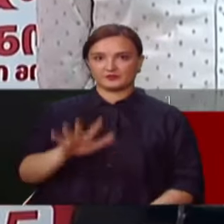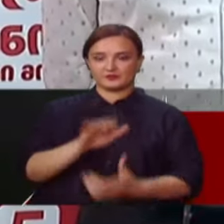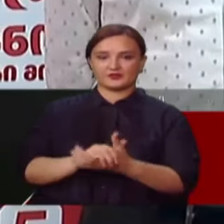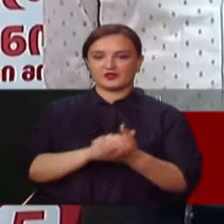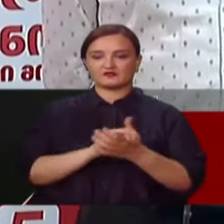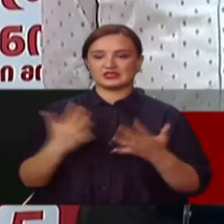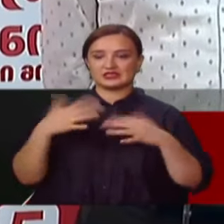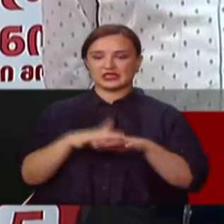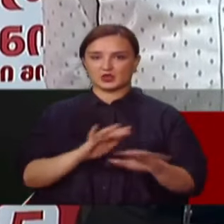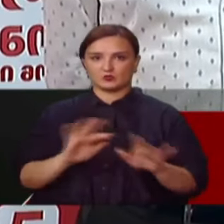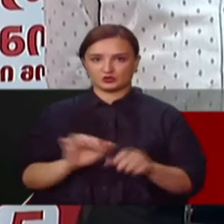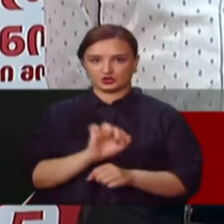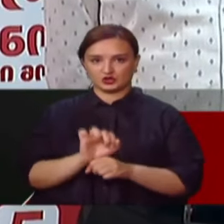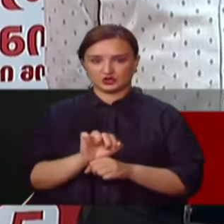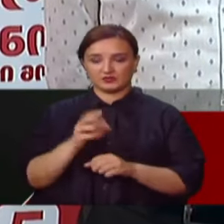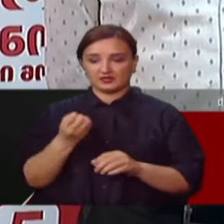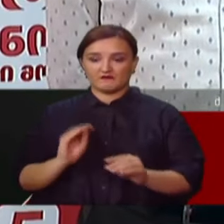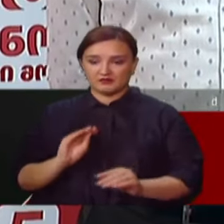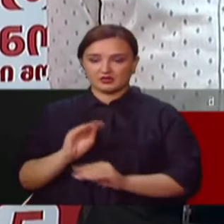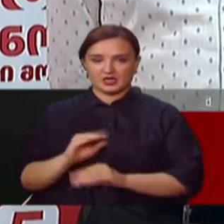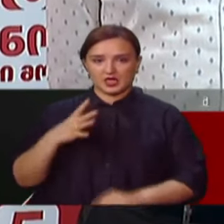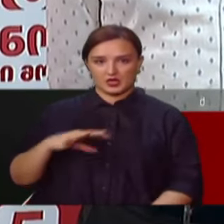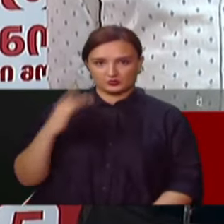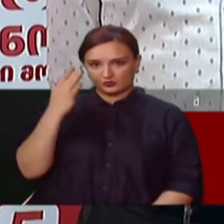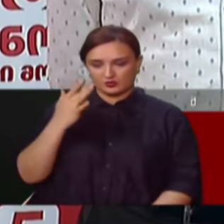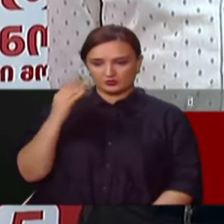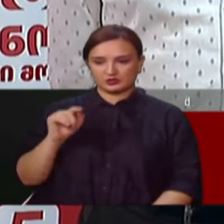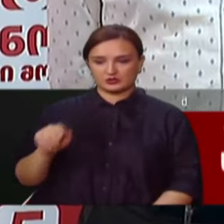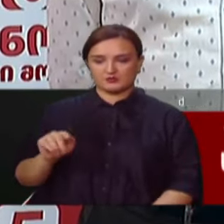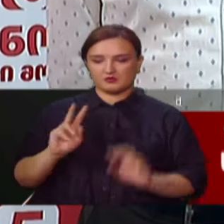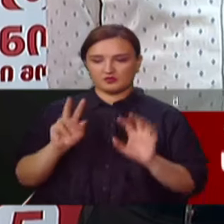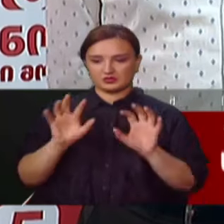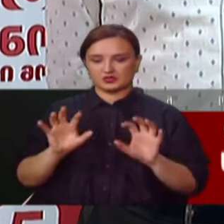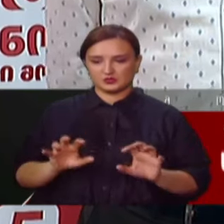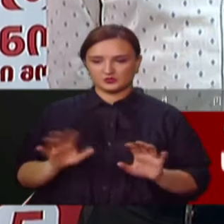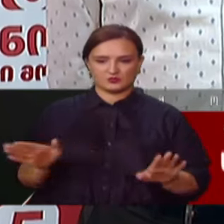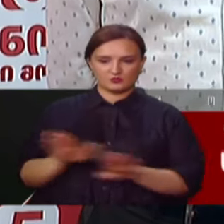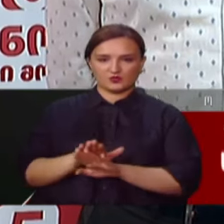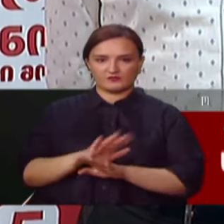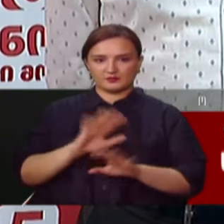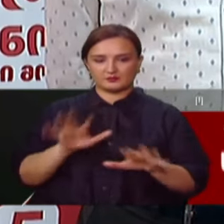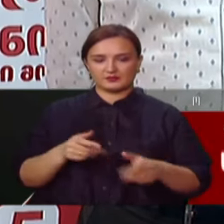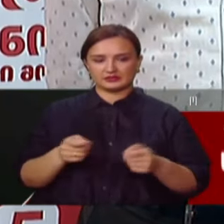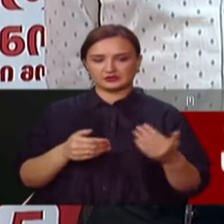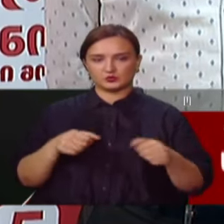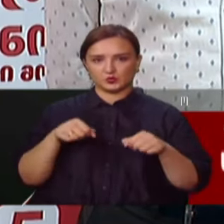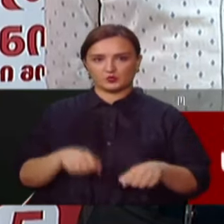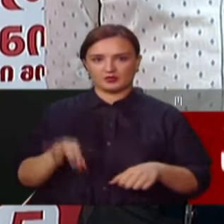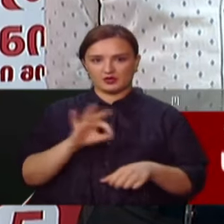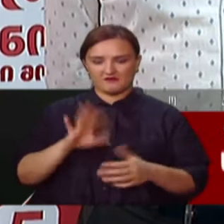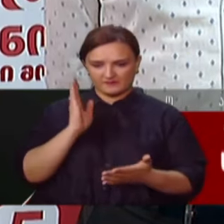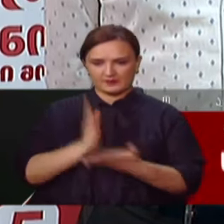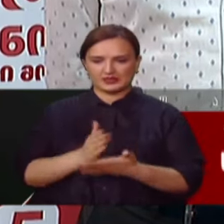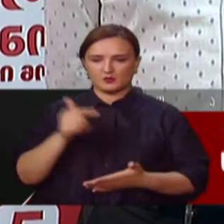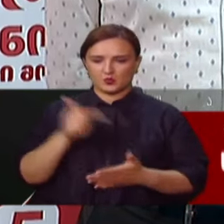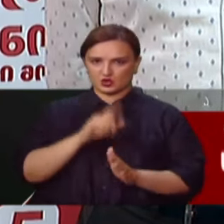შეჩერებულია და ამას ზემოდან უმატებს ქართული ოცნება კონსტიტუციის უგულებელყოფას, პრეზიდენტის უფლებამოსილებებში პირდაპირ